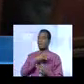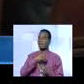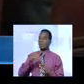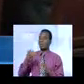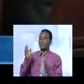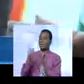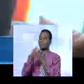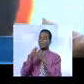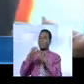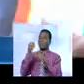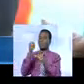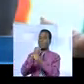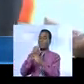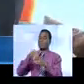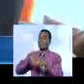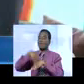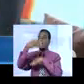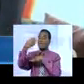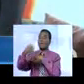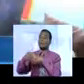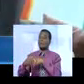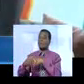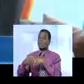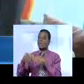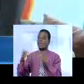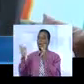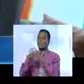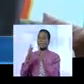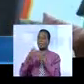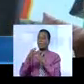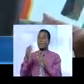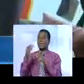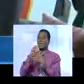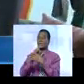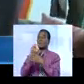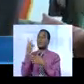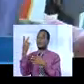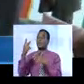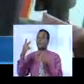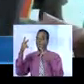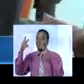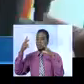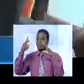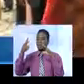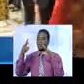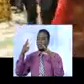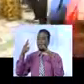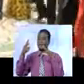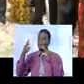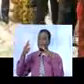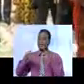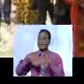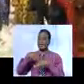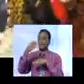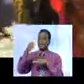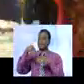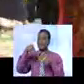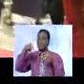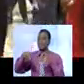de travail à la suite du tête-à-tête entre Guillaume Soro et Chakriang, après que